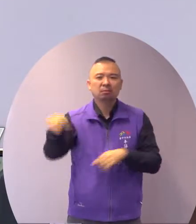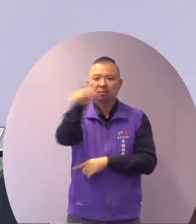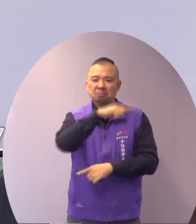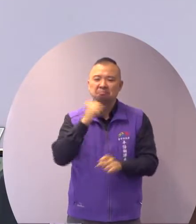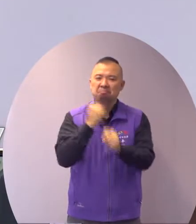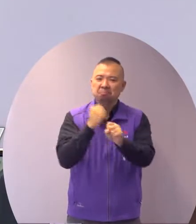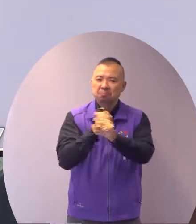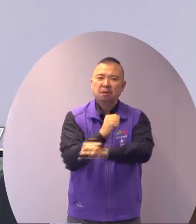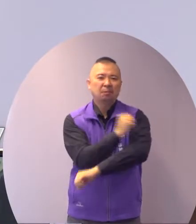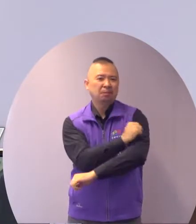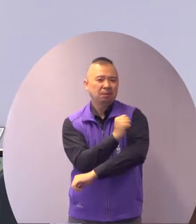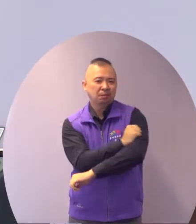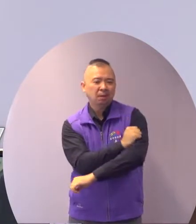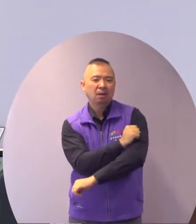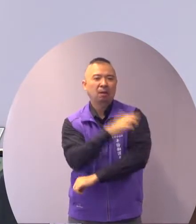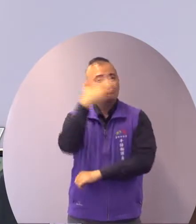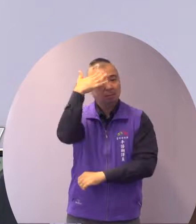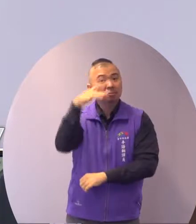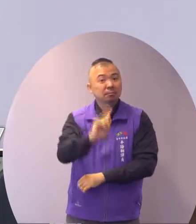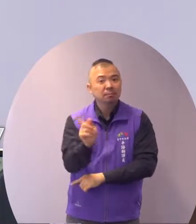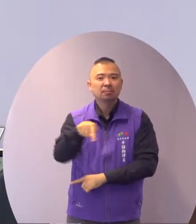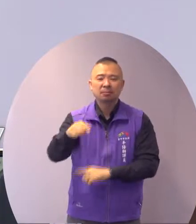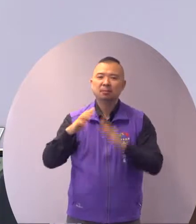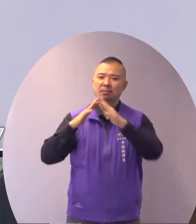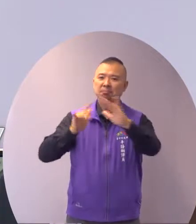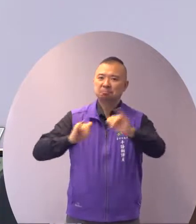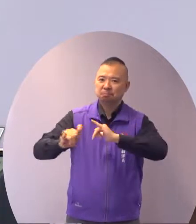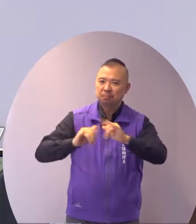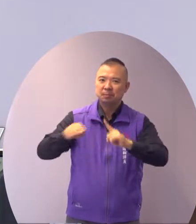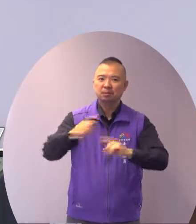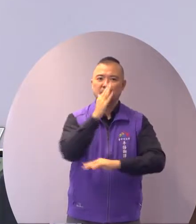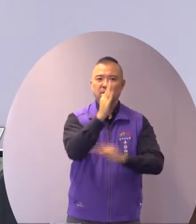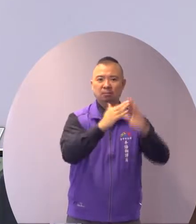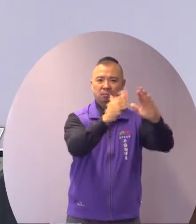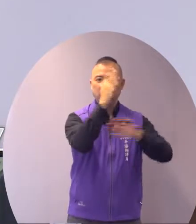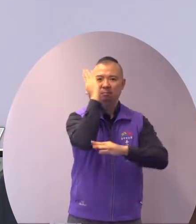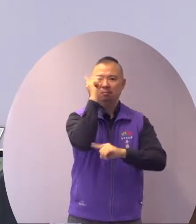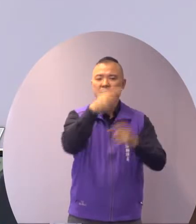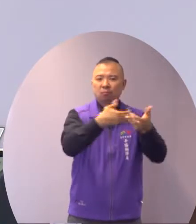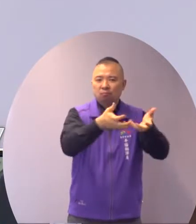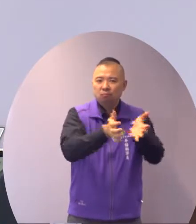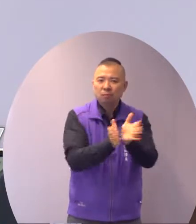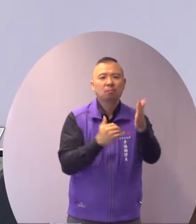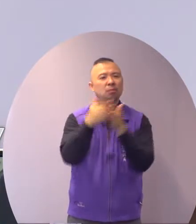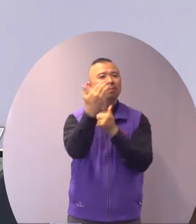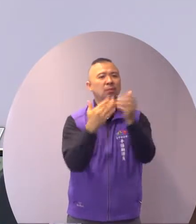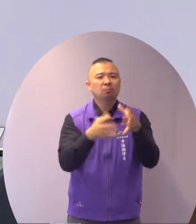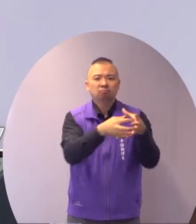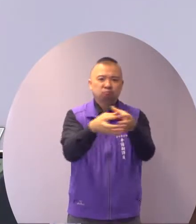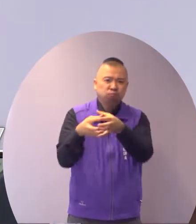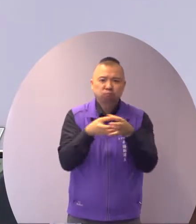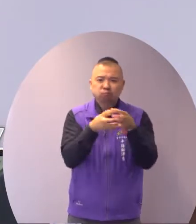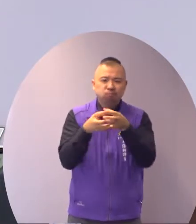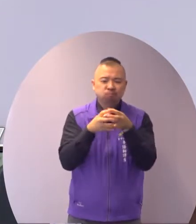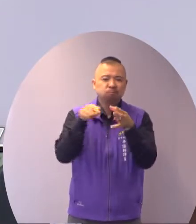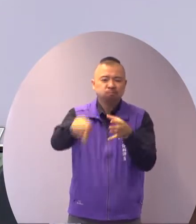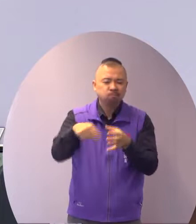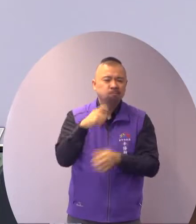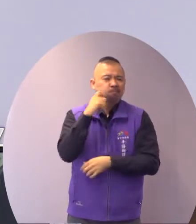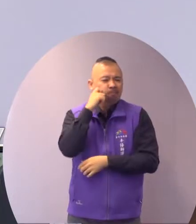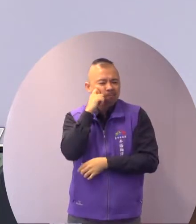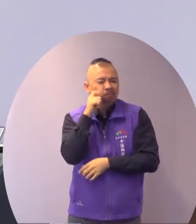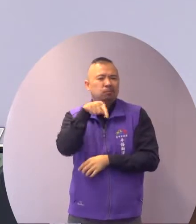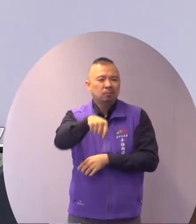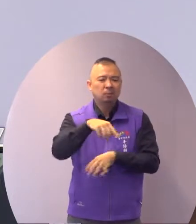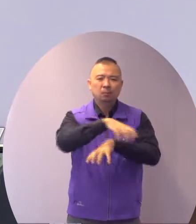过所幸我们的市民和我们的市府团队，大家团结合作，共同突破难关。那么展望